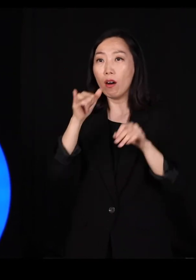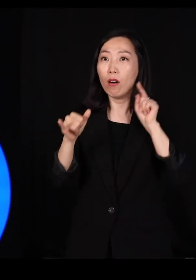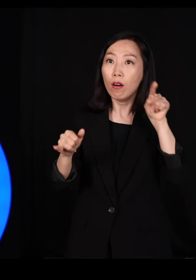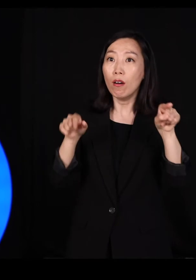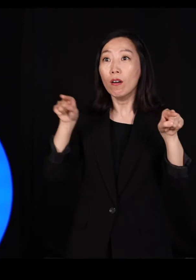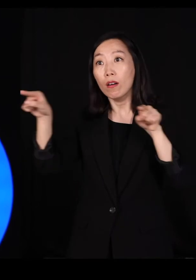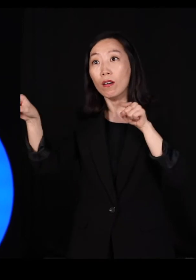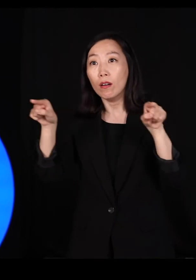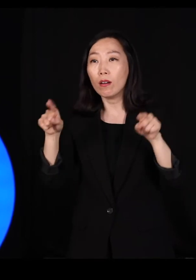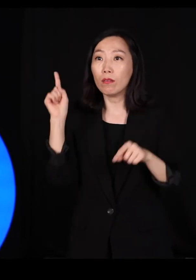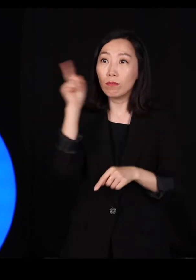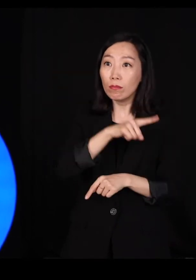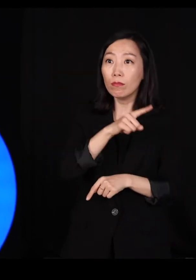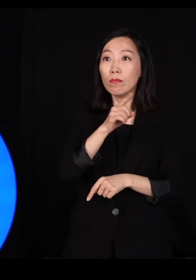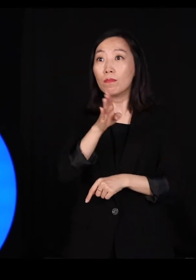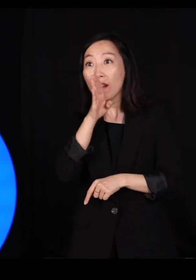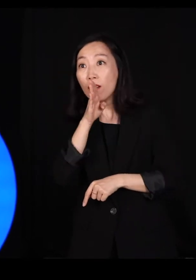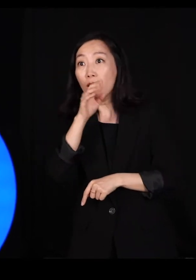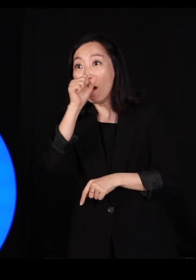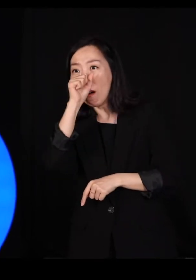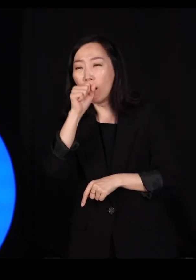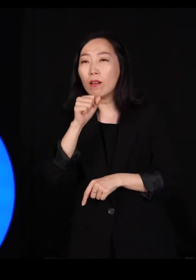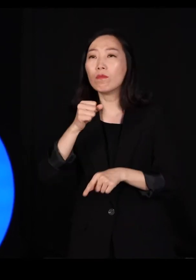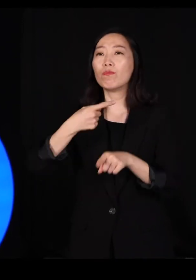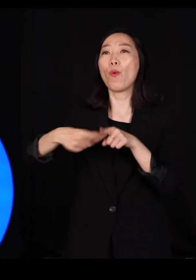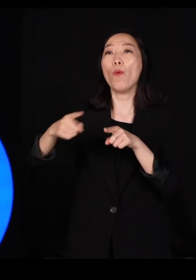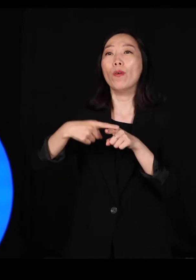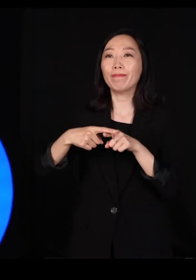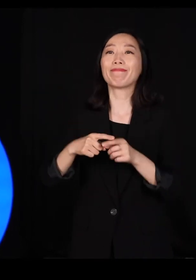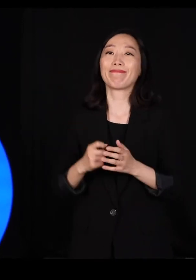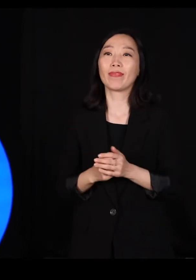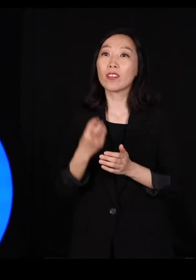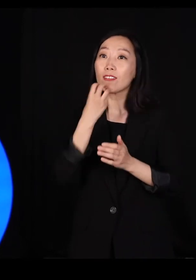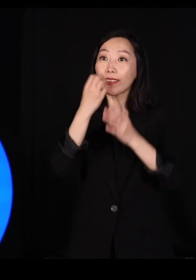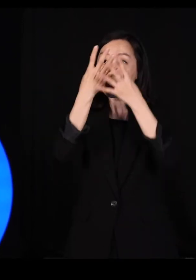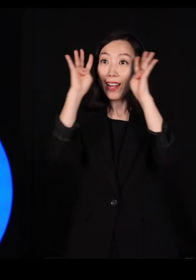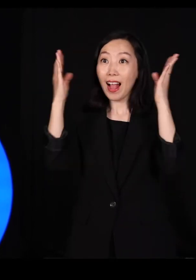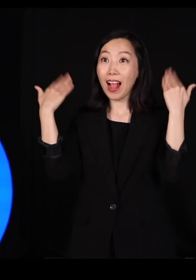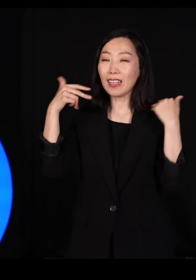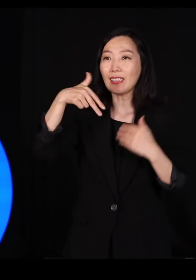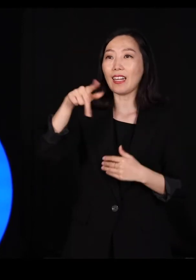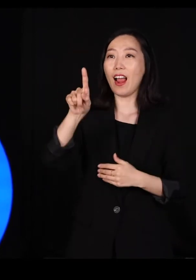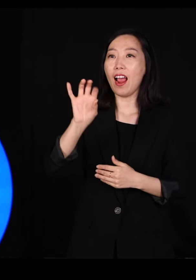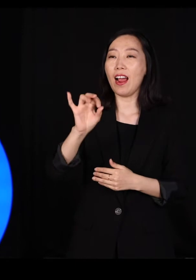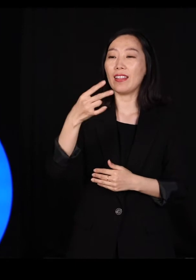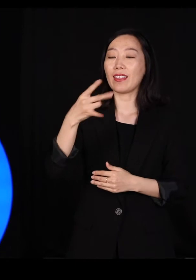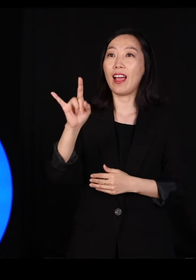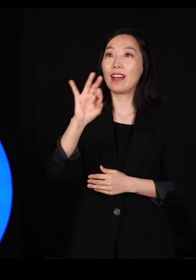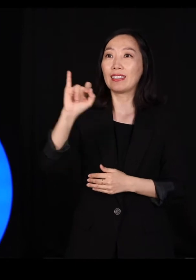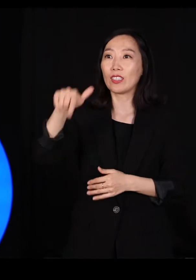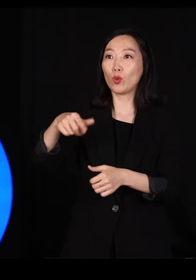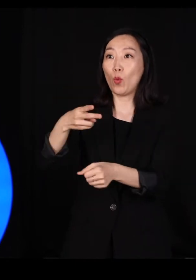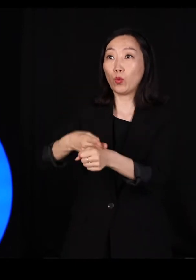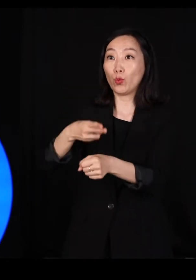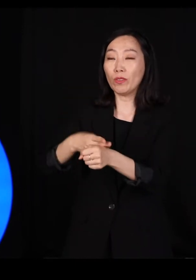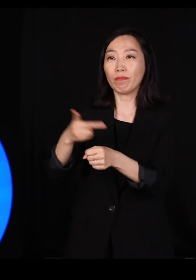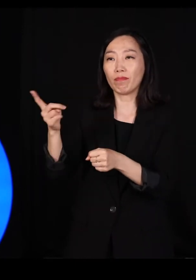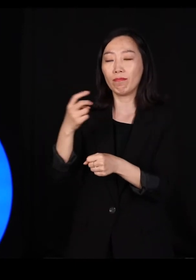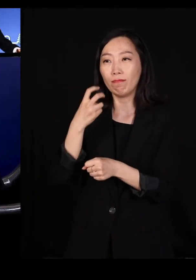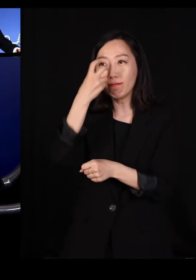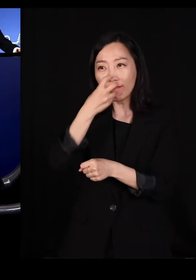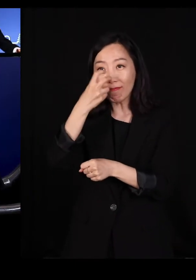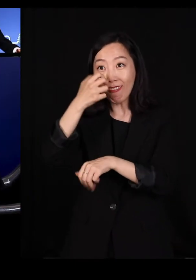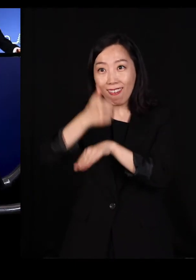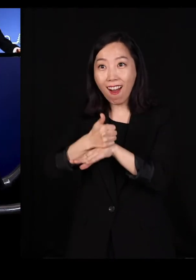어느 쪽이 좋고 나쁨을 어떤 기준으로 평가할 수 있을까요? 서울대학교 장대익 교수님이 재밌는 그런 조사를